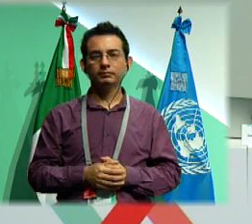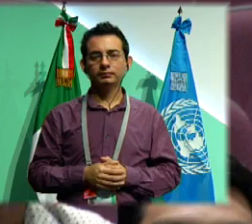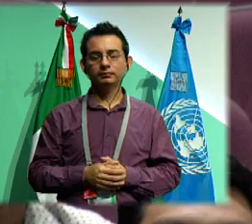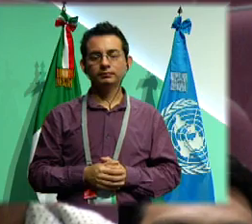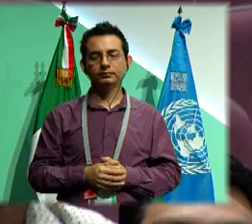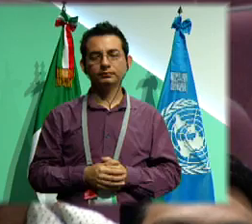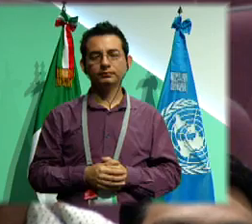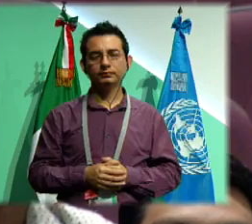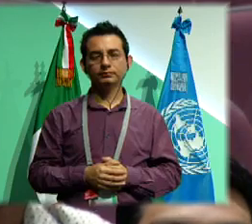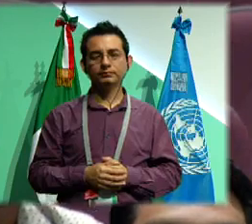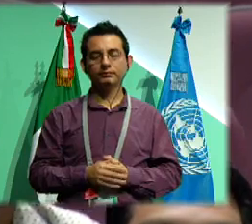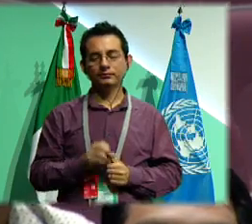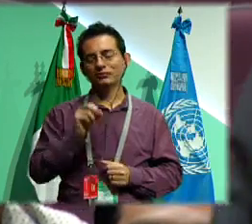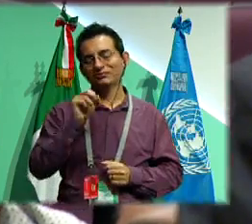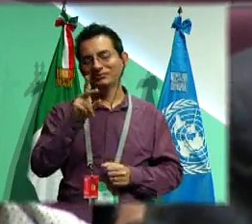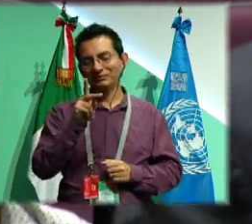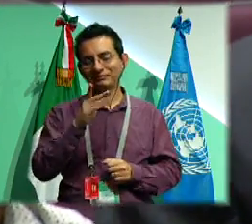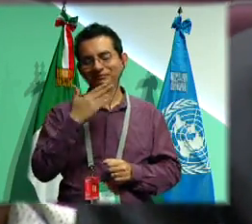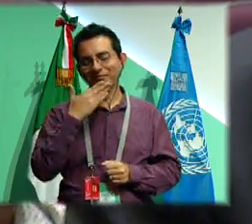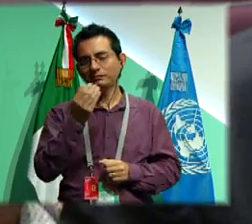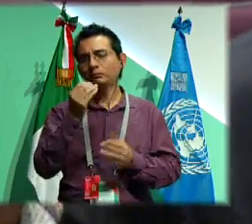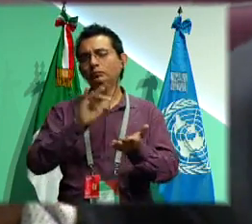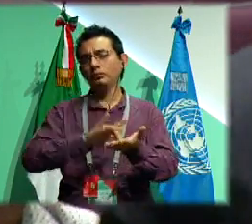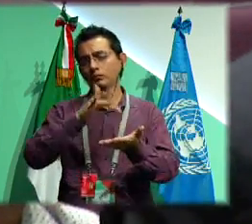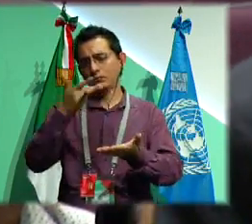Yeah, thank you very much. Je vous remercie.